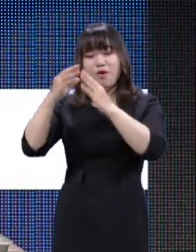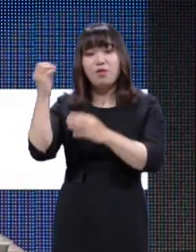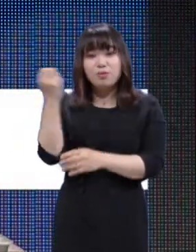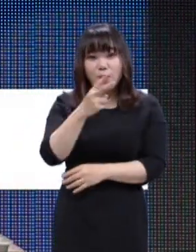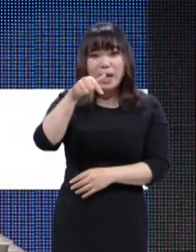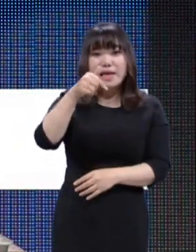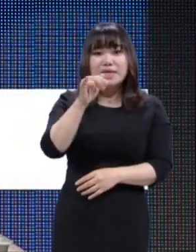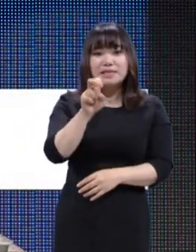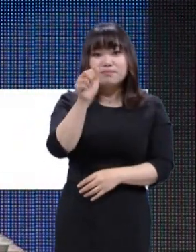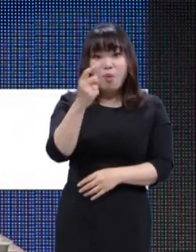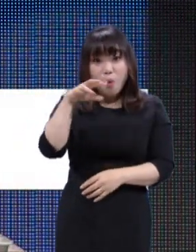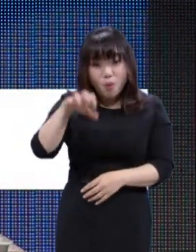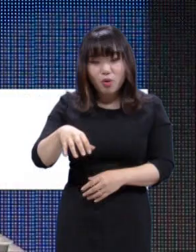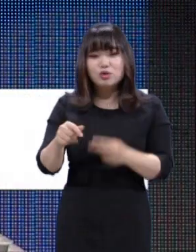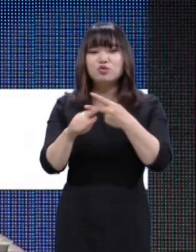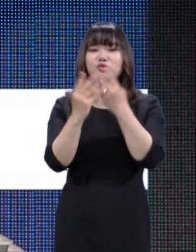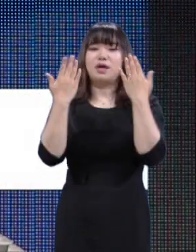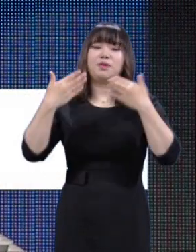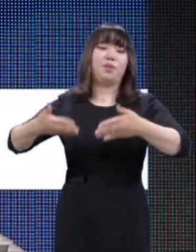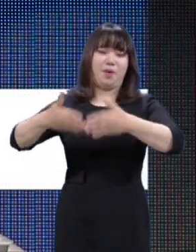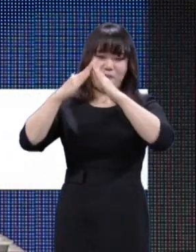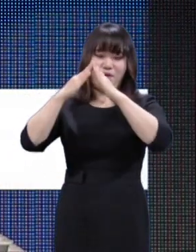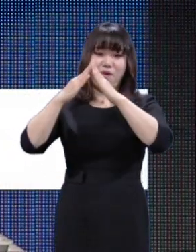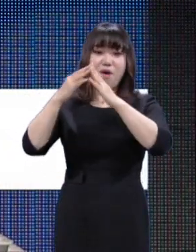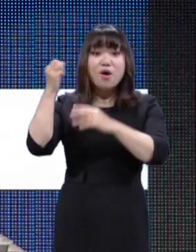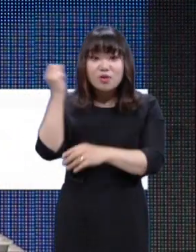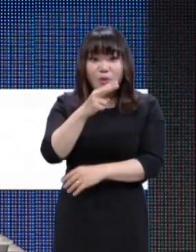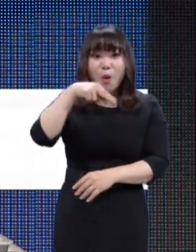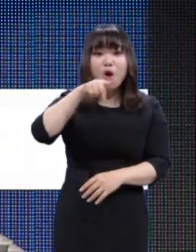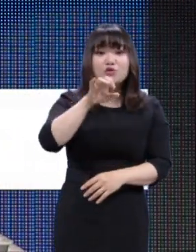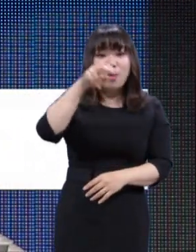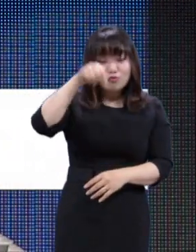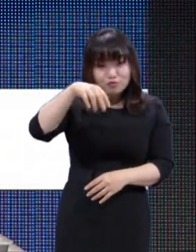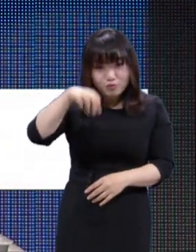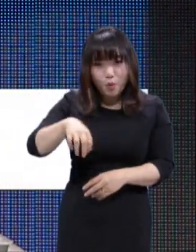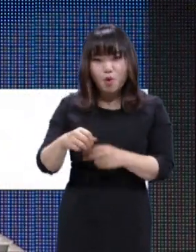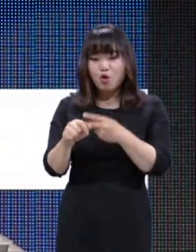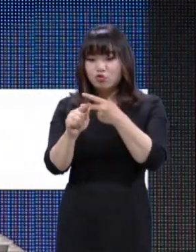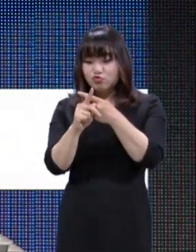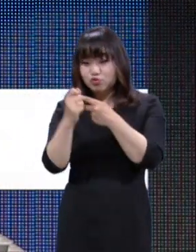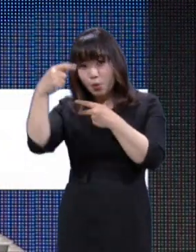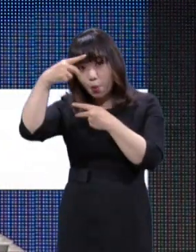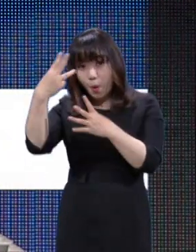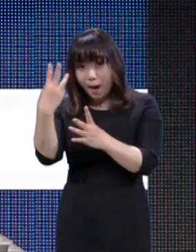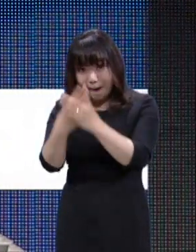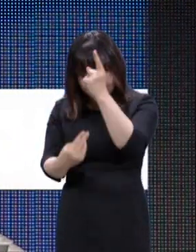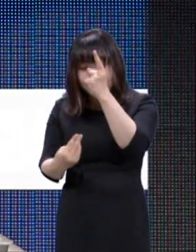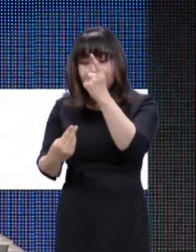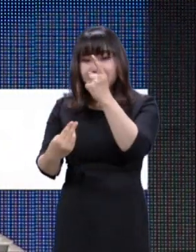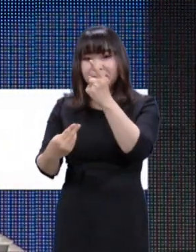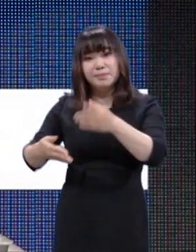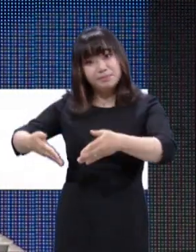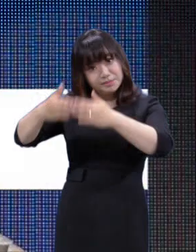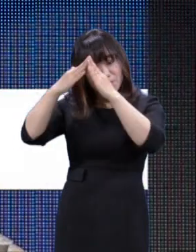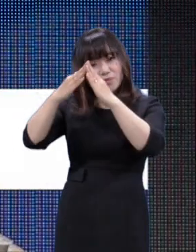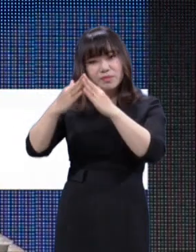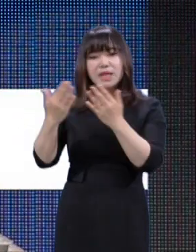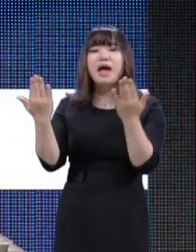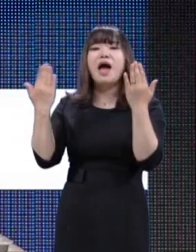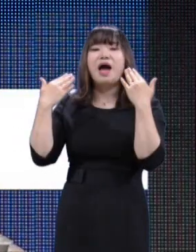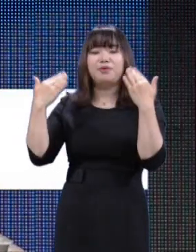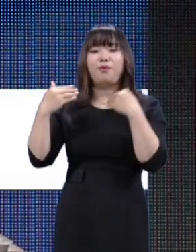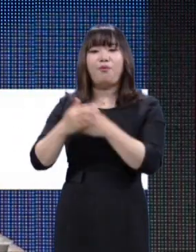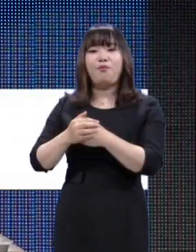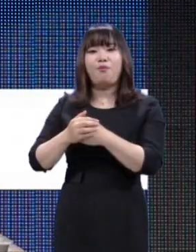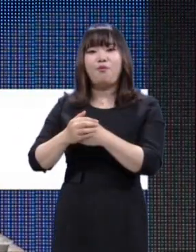금호동에 중학교 설립을 추진한다. 그리고 성수동에 중고 통합을 해서 적정 규모의